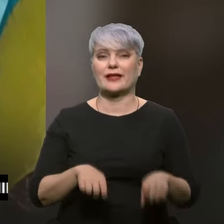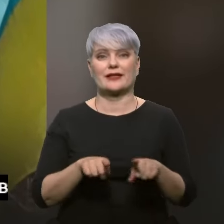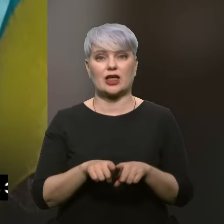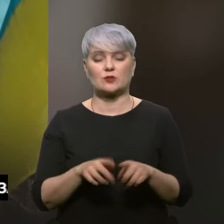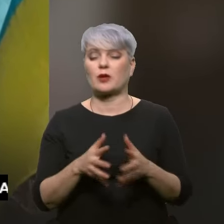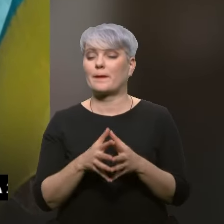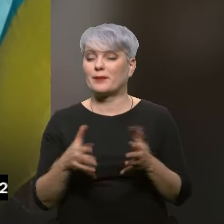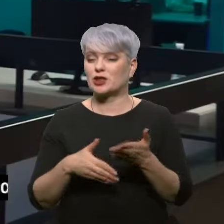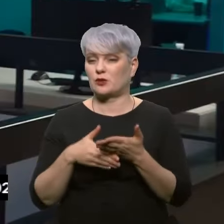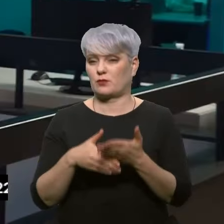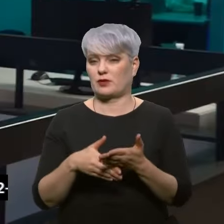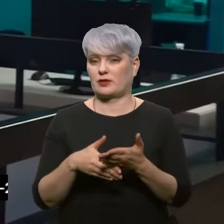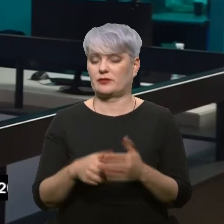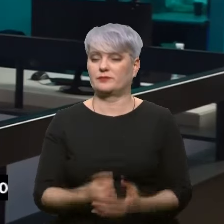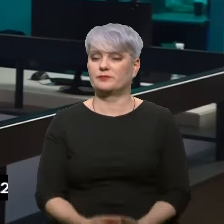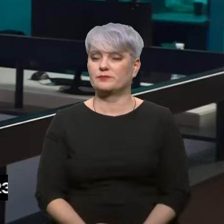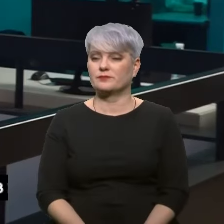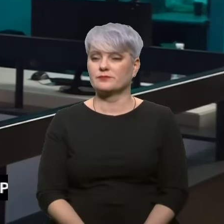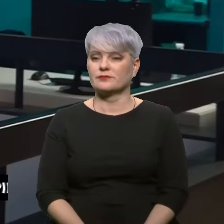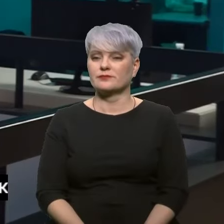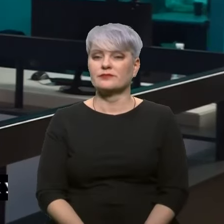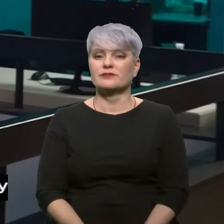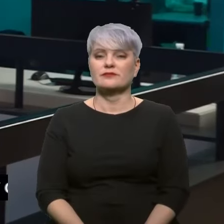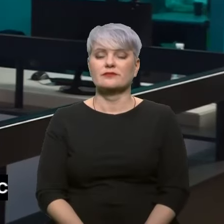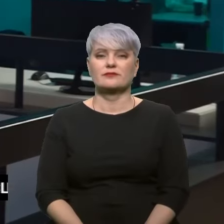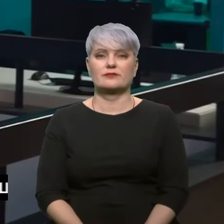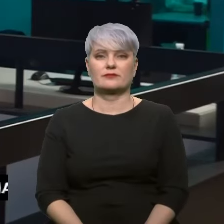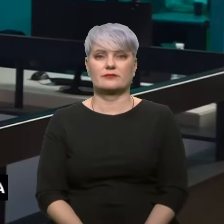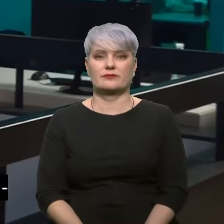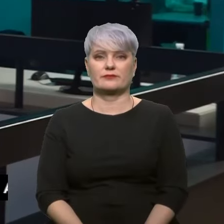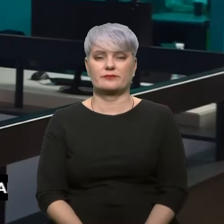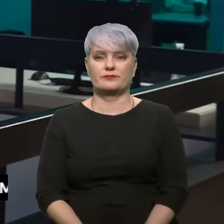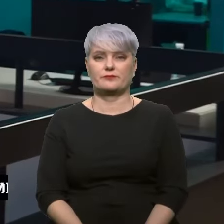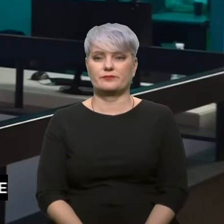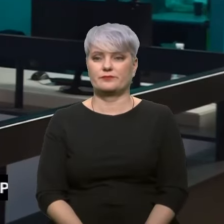чином більше допомагати. Юлія Коршенко, Сергій Дунда, Суспільне новини.